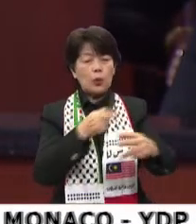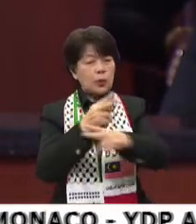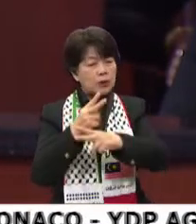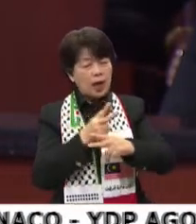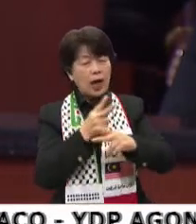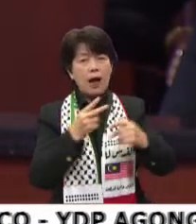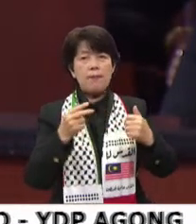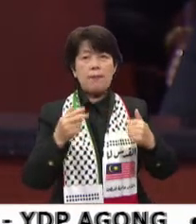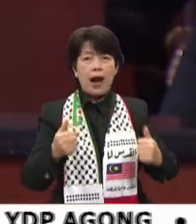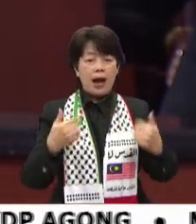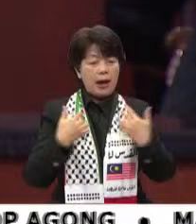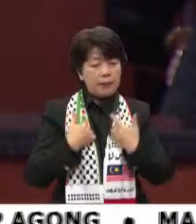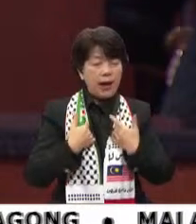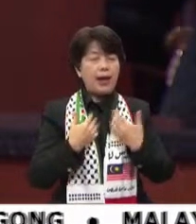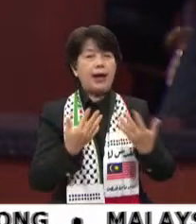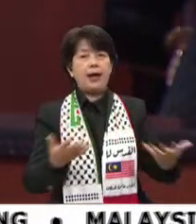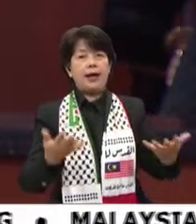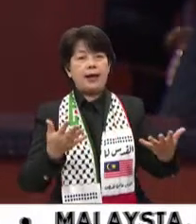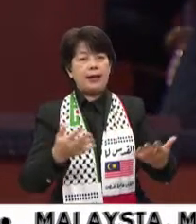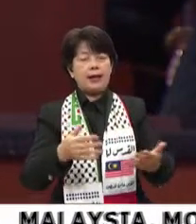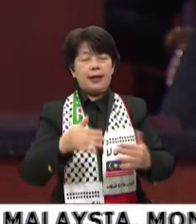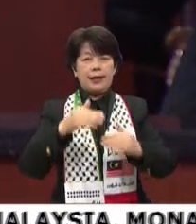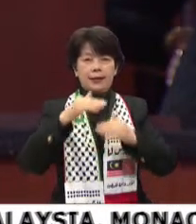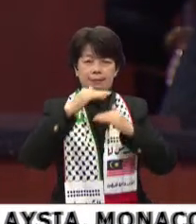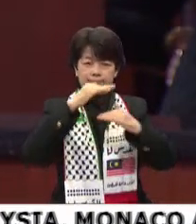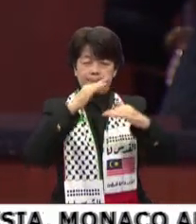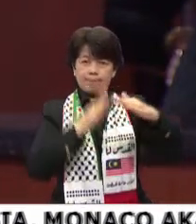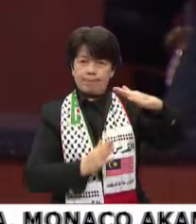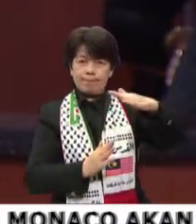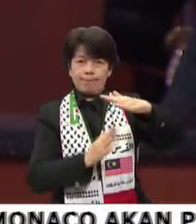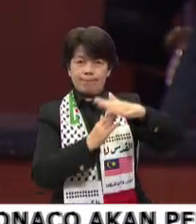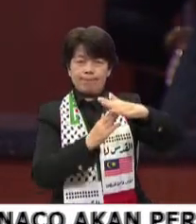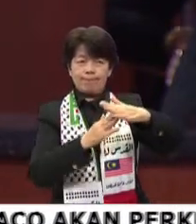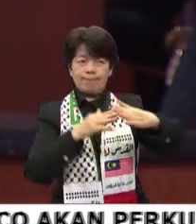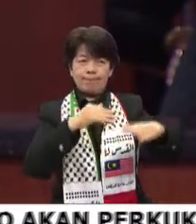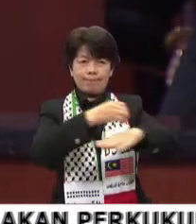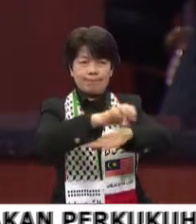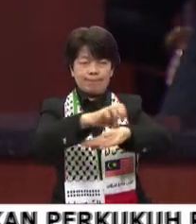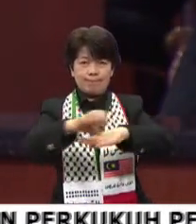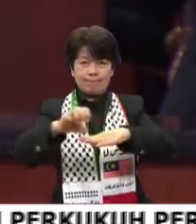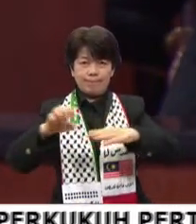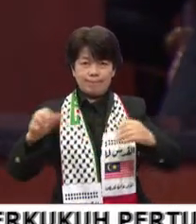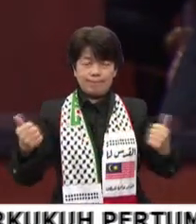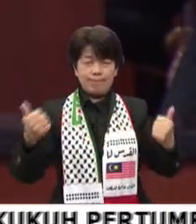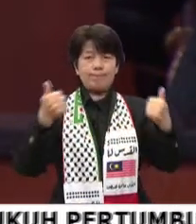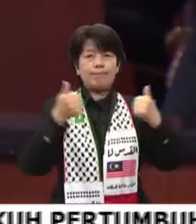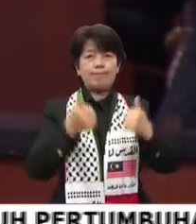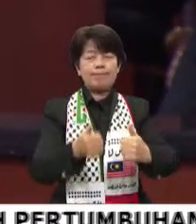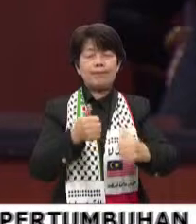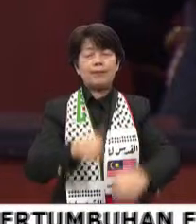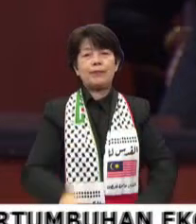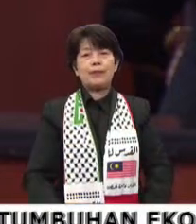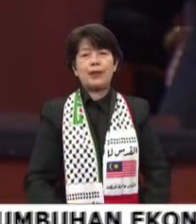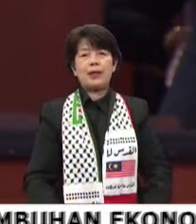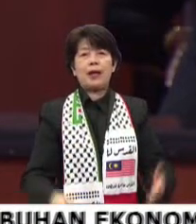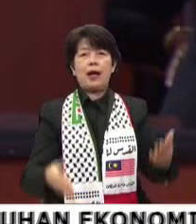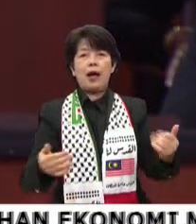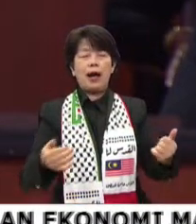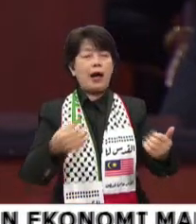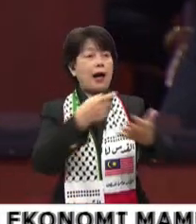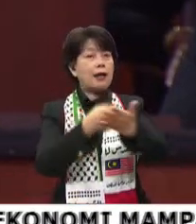lihat ia berada di tahap pengeluaran yang boleh menampung walaupun misalnya kita apungkan harga